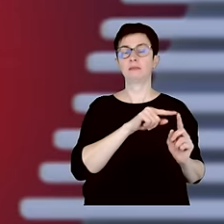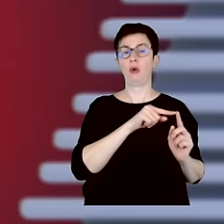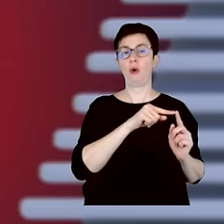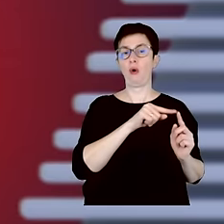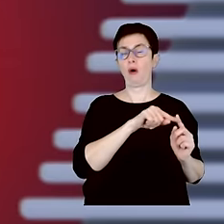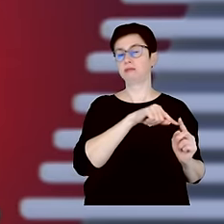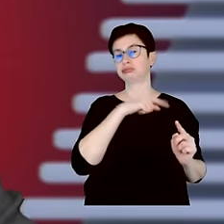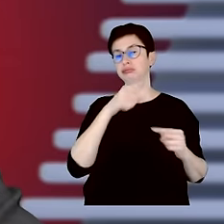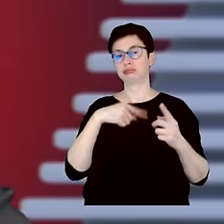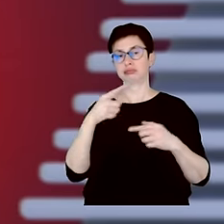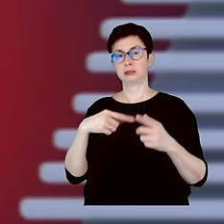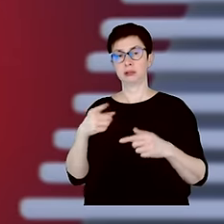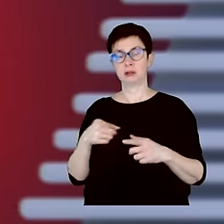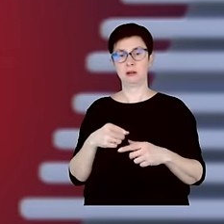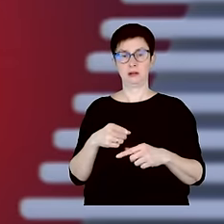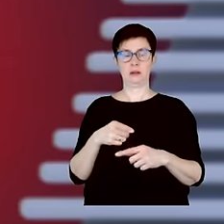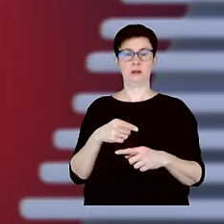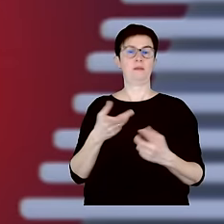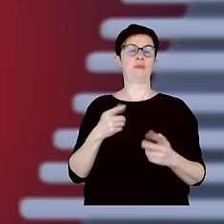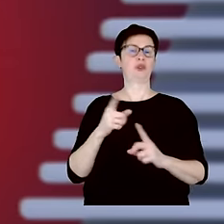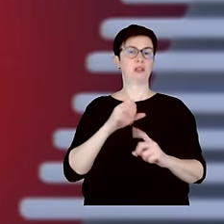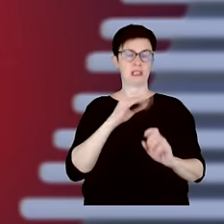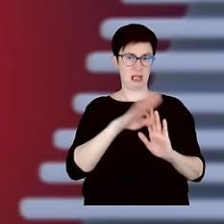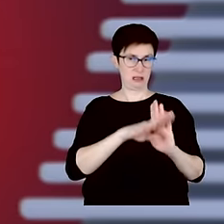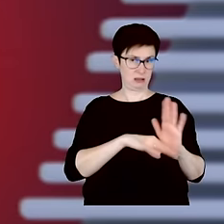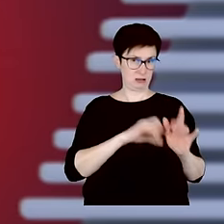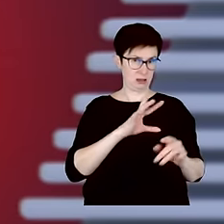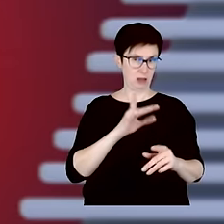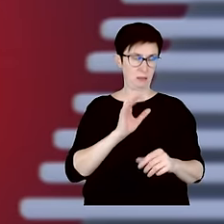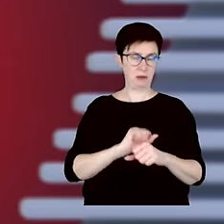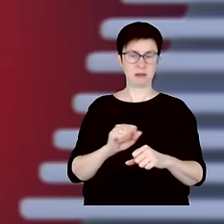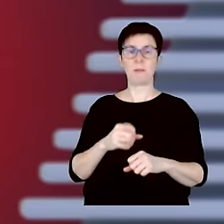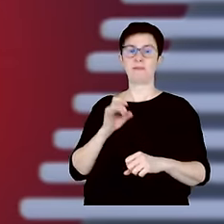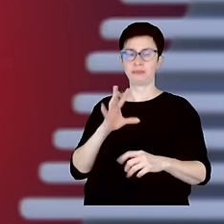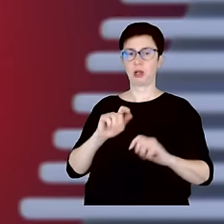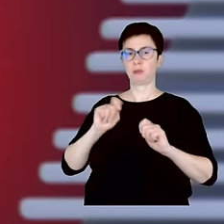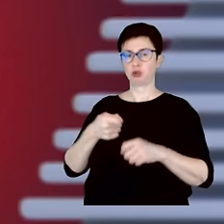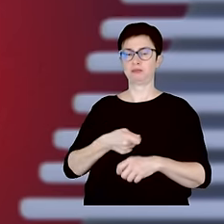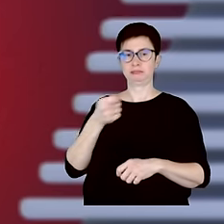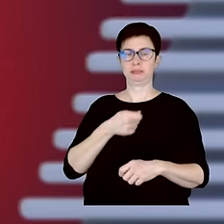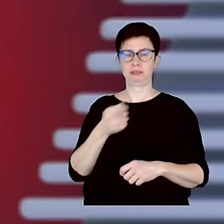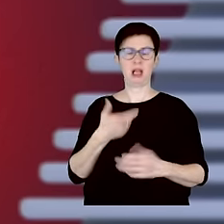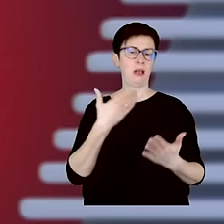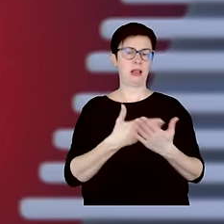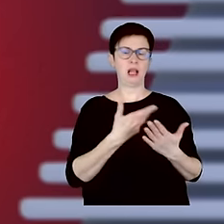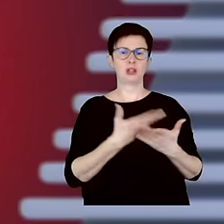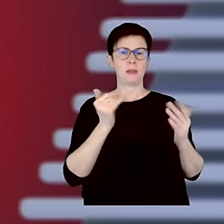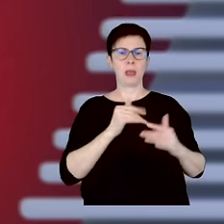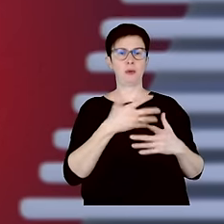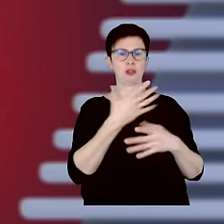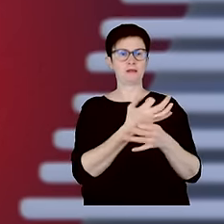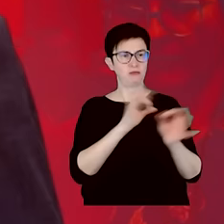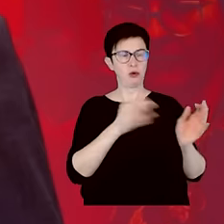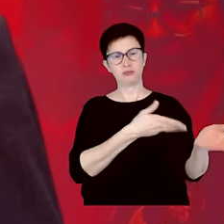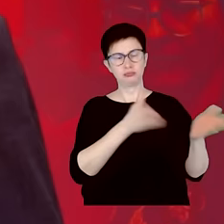sugeruje, że to ma być taki standard w tym przypadku. Przymusowe karmienie. A dlaczego nie zwolnić pana ministra do domu po